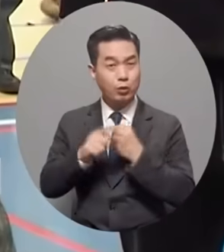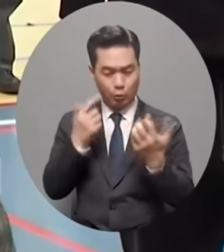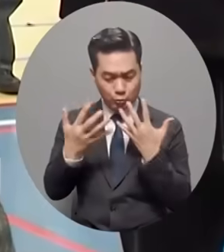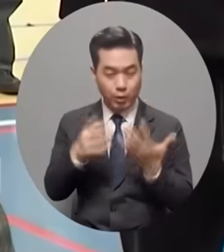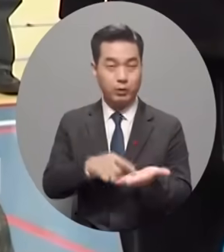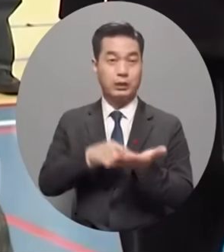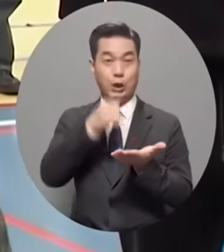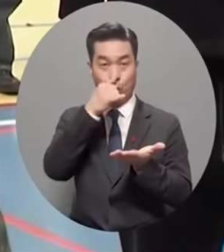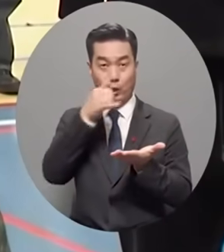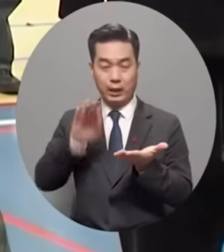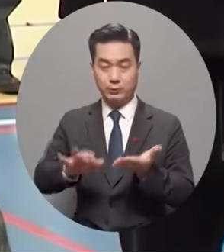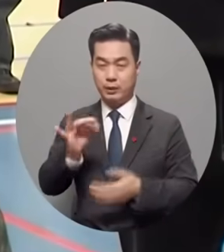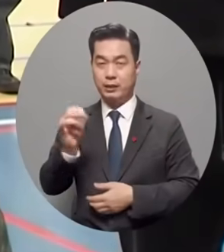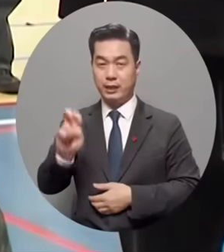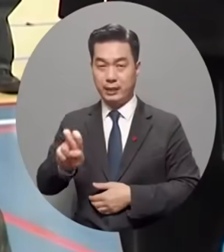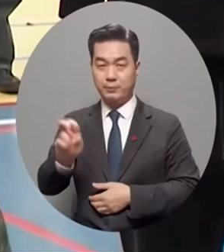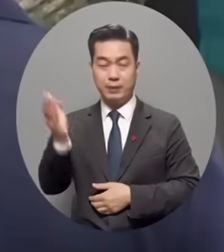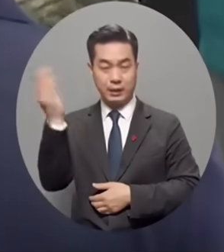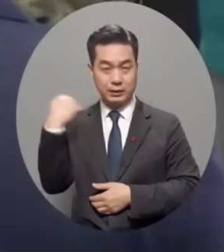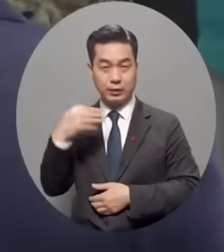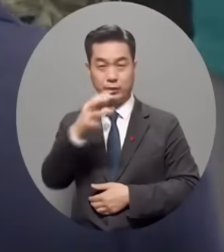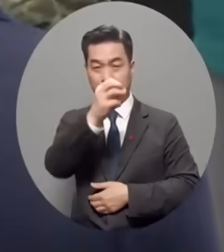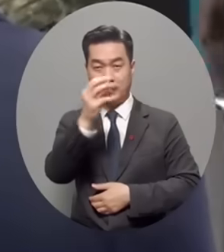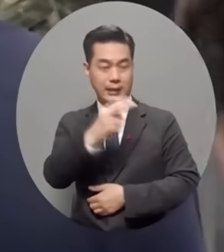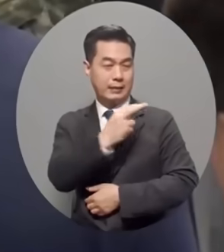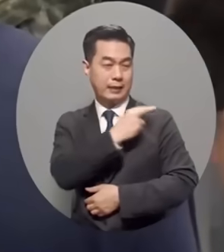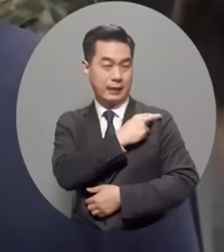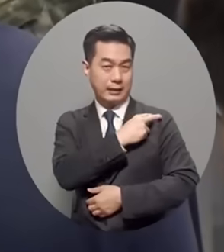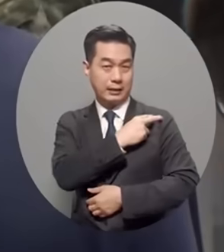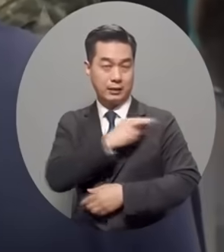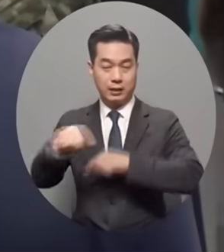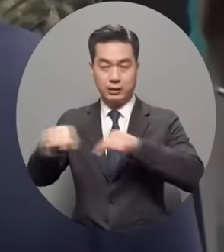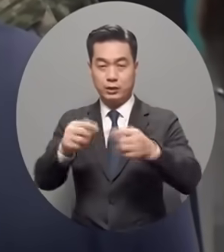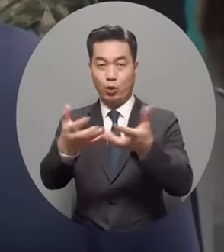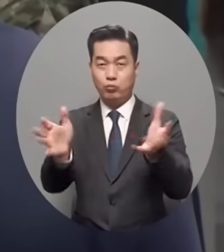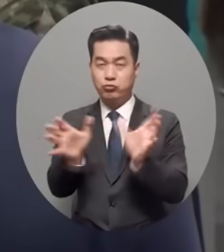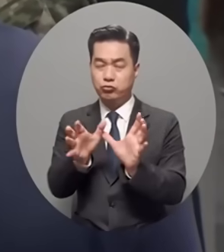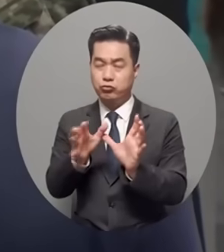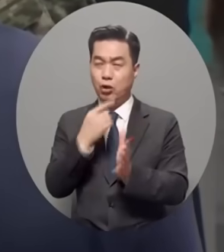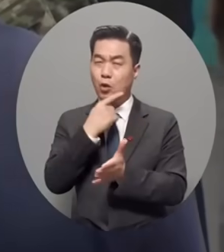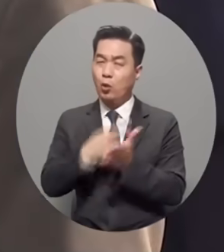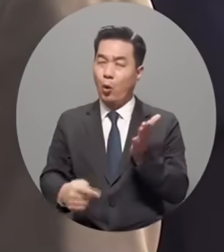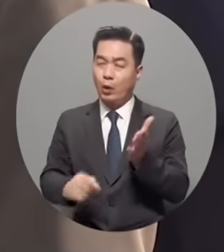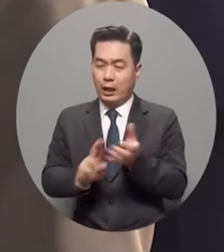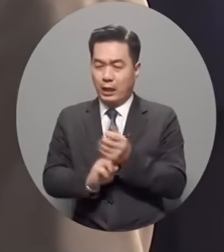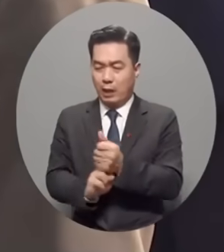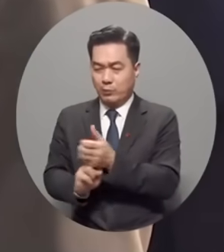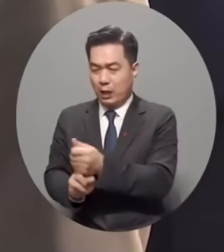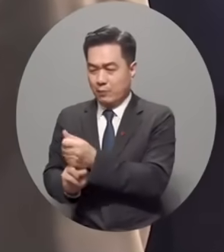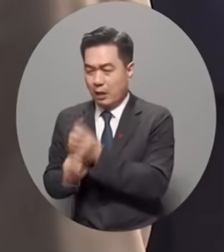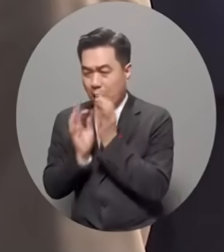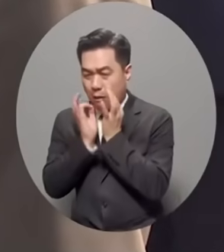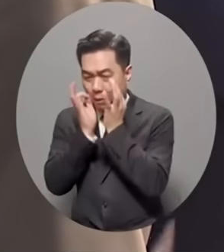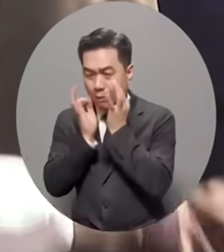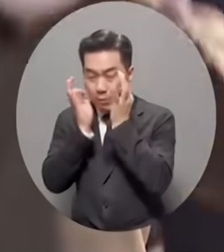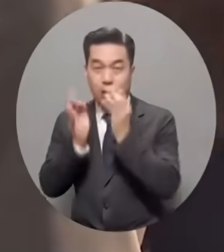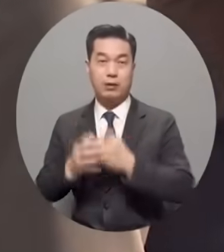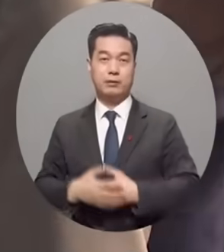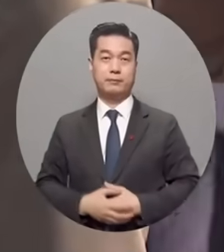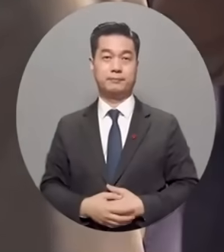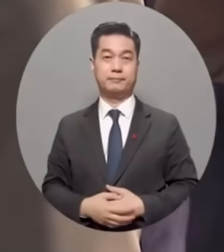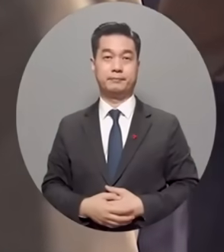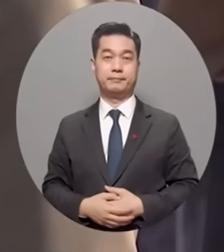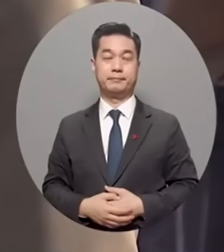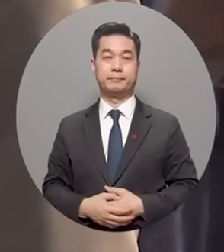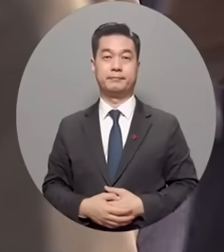분명하지만 임성근 전 사단장과 해병대 고위 지도부는 불리한 정황을 덮기에만 급급한 모습입니다. MBC